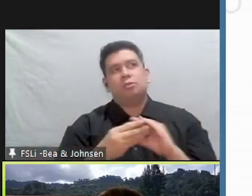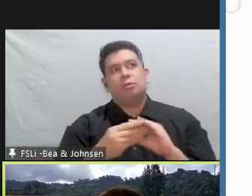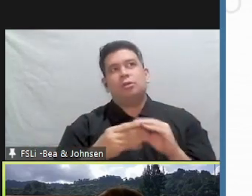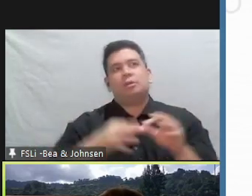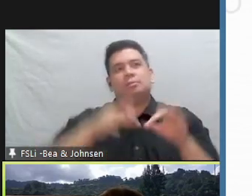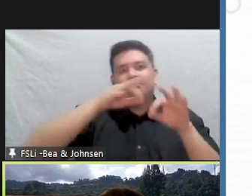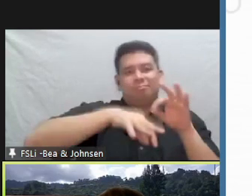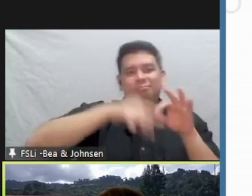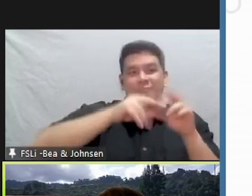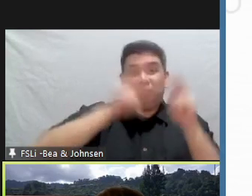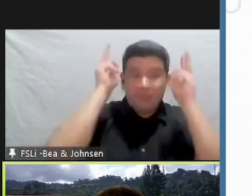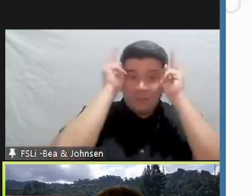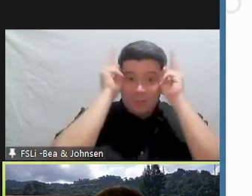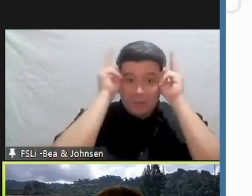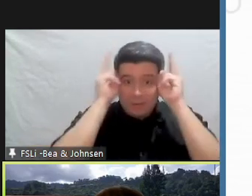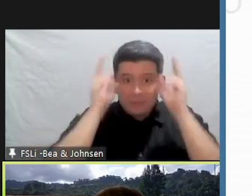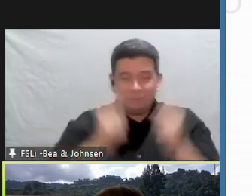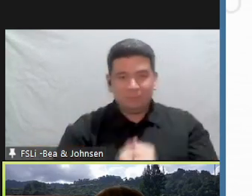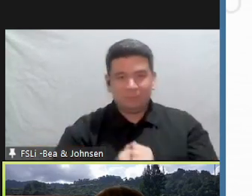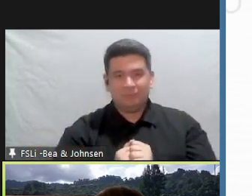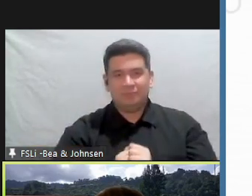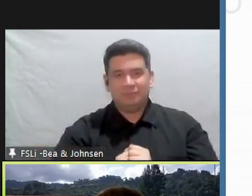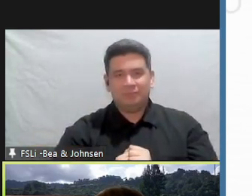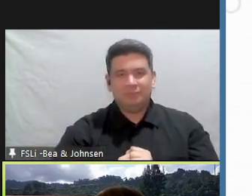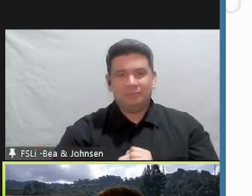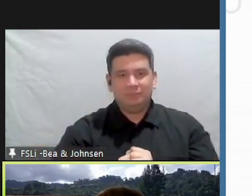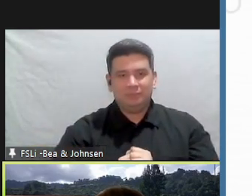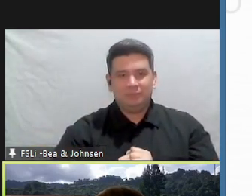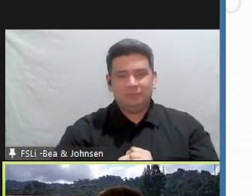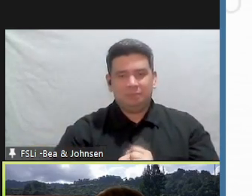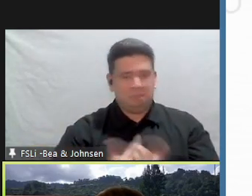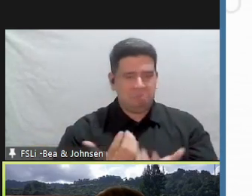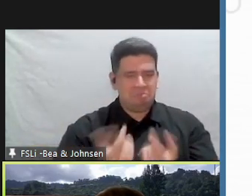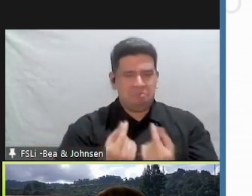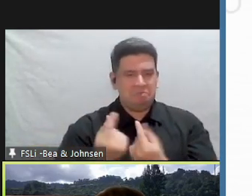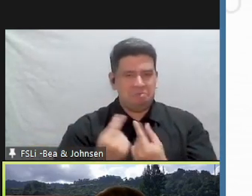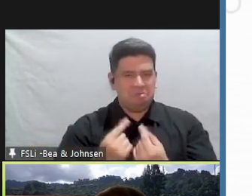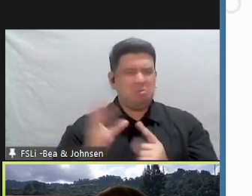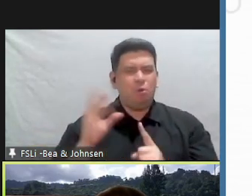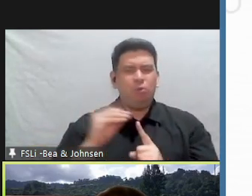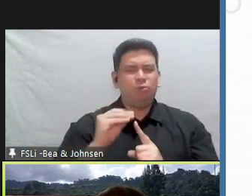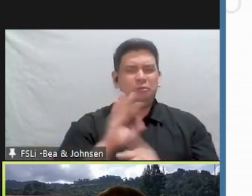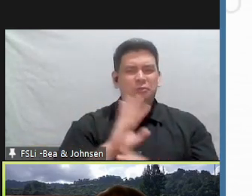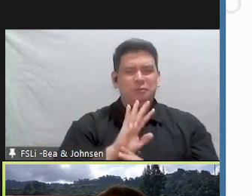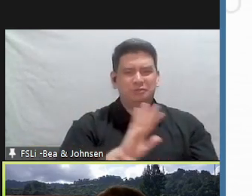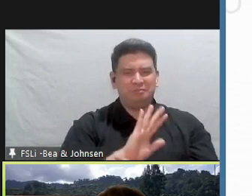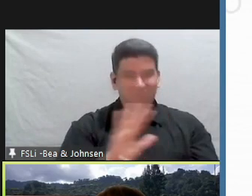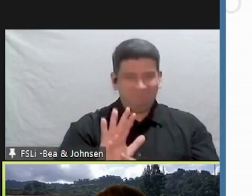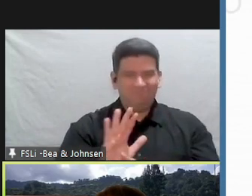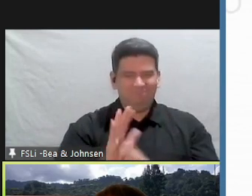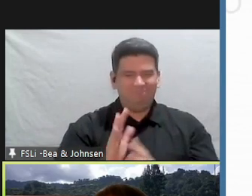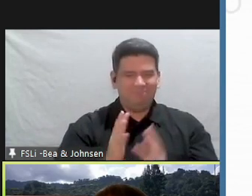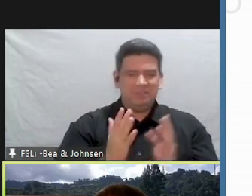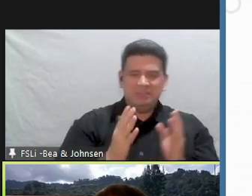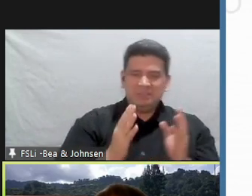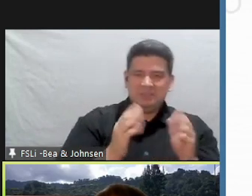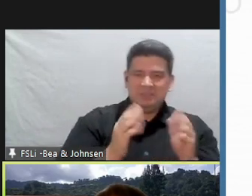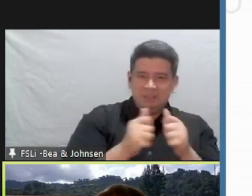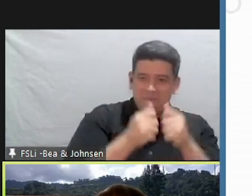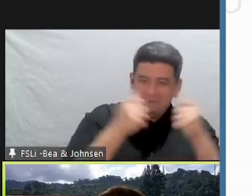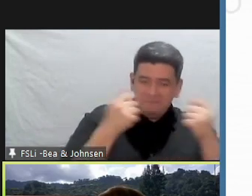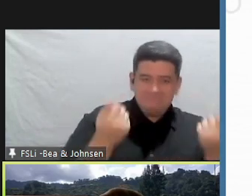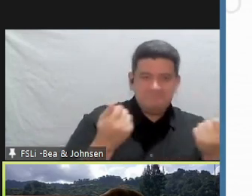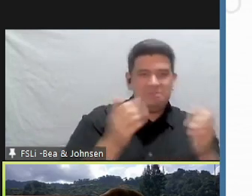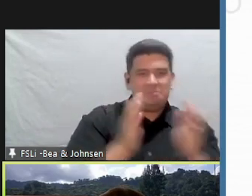vegetable, yung mga indigenous knowledge system and practices, yung indigenous learning system, yung mga cultural practices